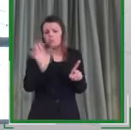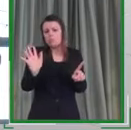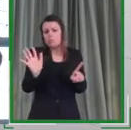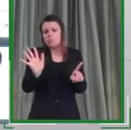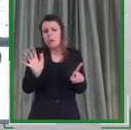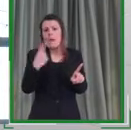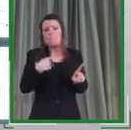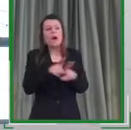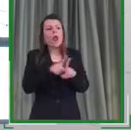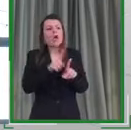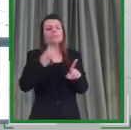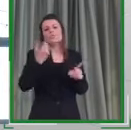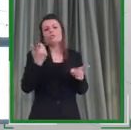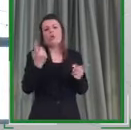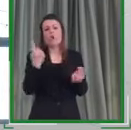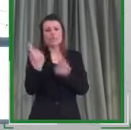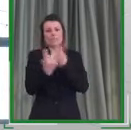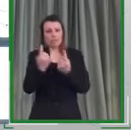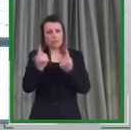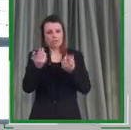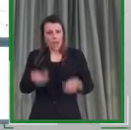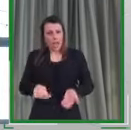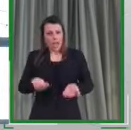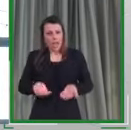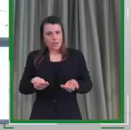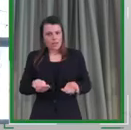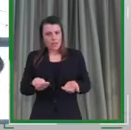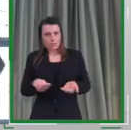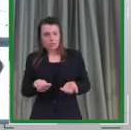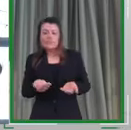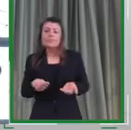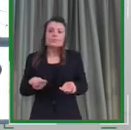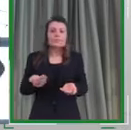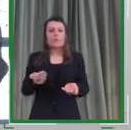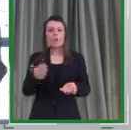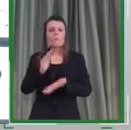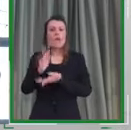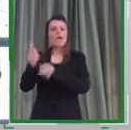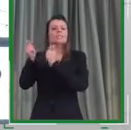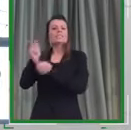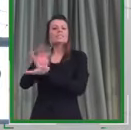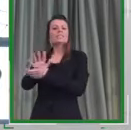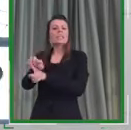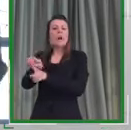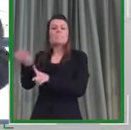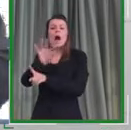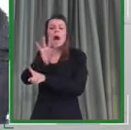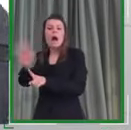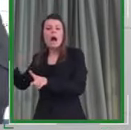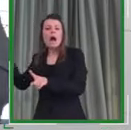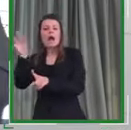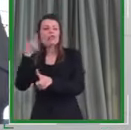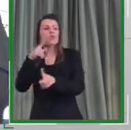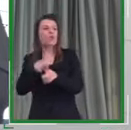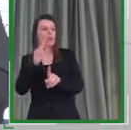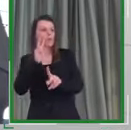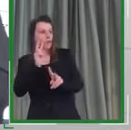lente d'ingrandimento di alcuna stampa e anche di alcuni nostri